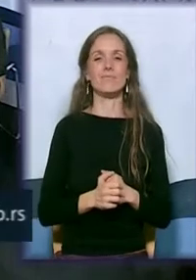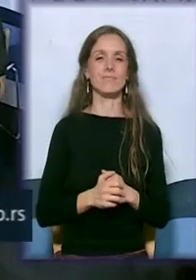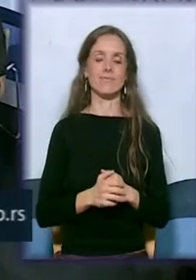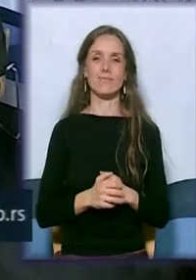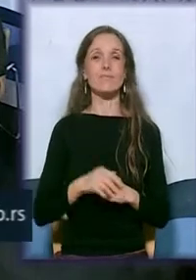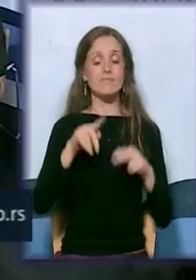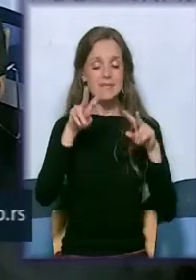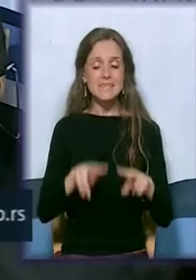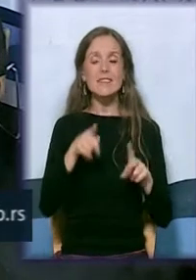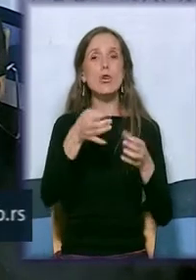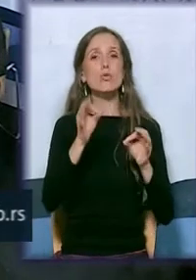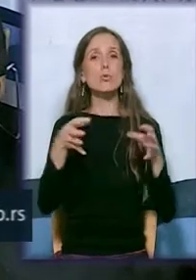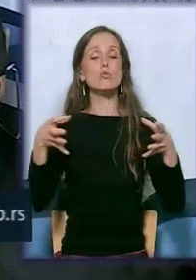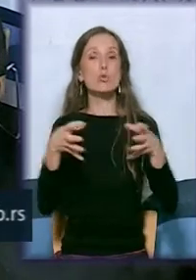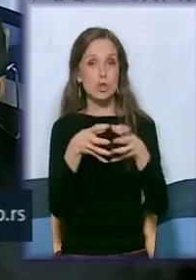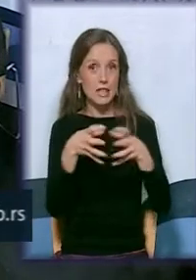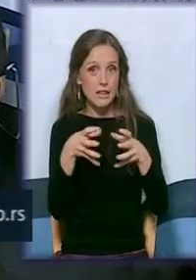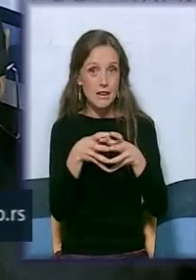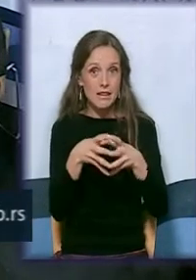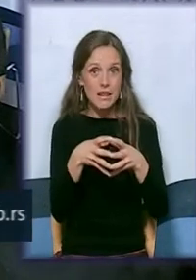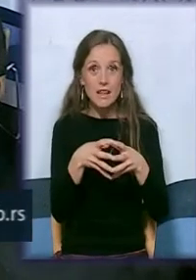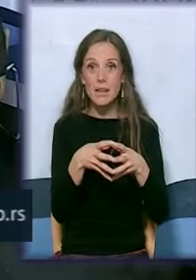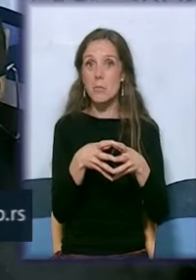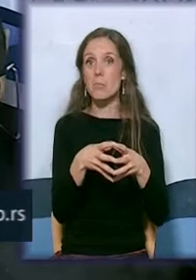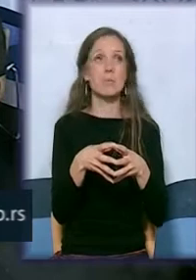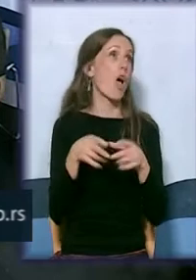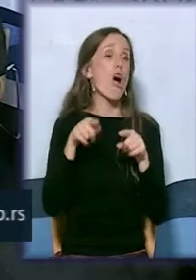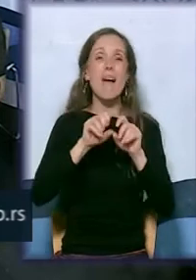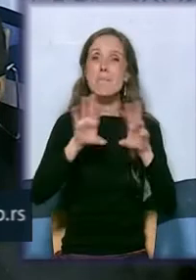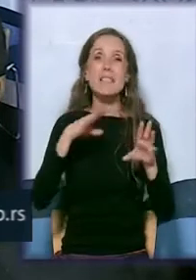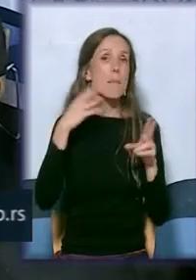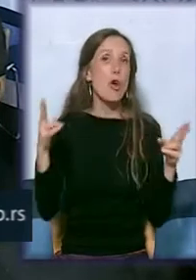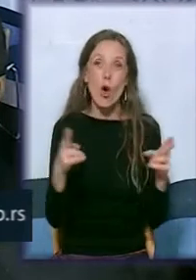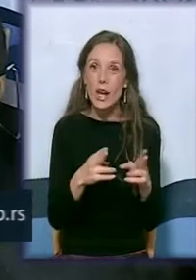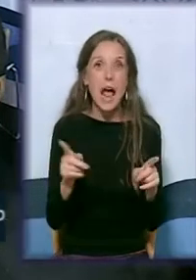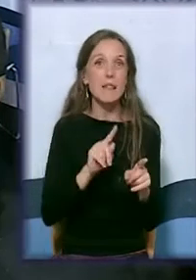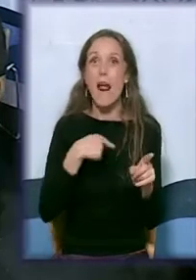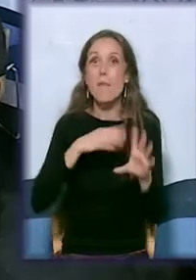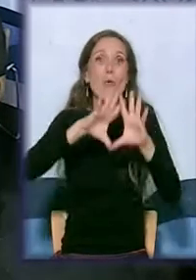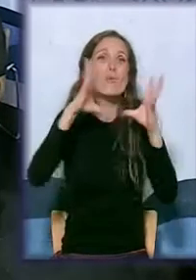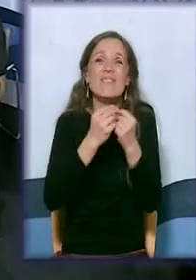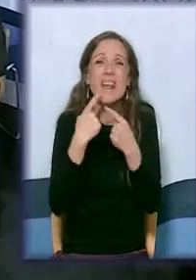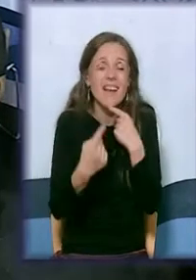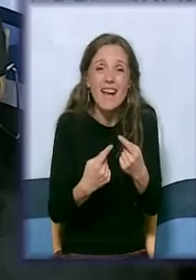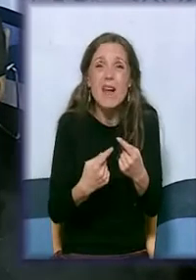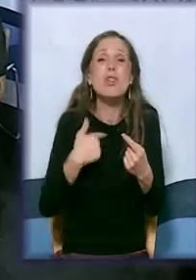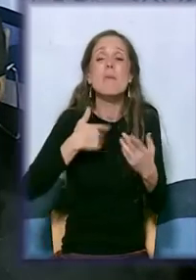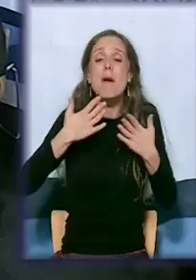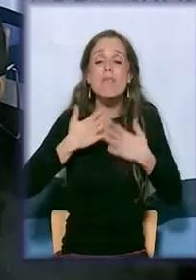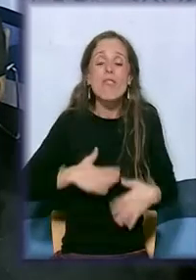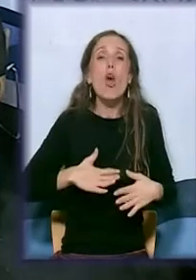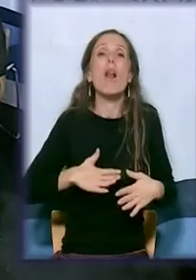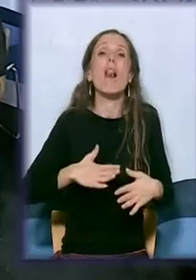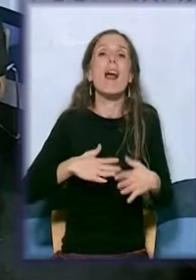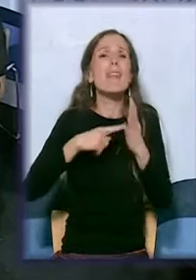stručnim timovima. Ne može da stane u ovu misiju. Ja bih tako voljela da iz svakog dnevnog boravka prikažem. Ima